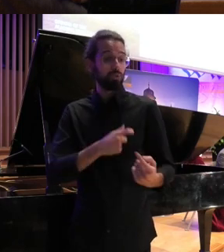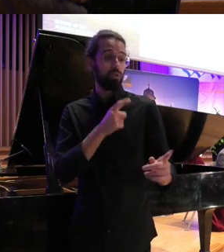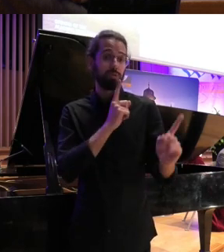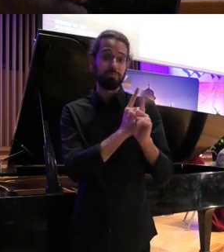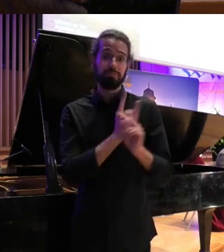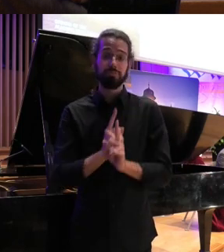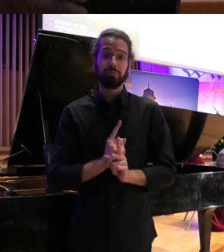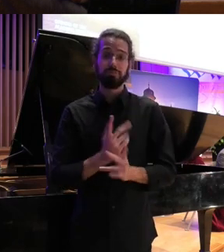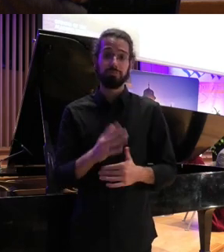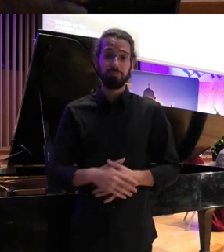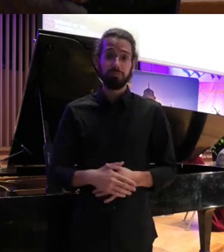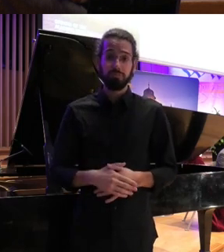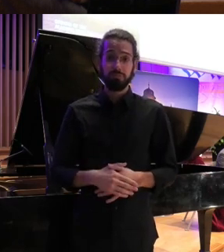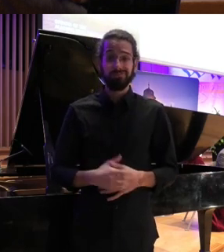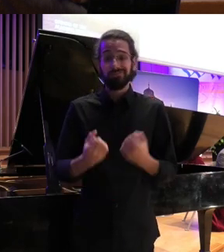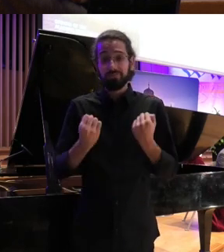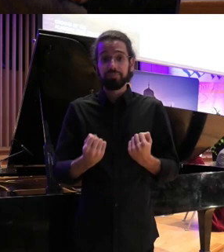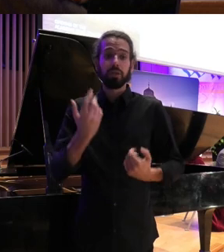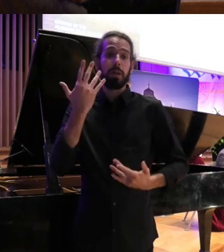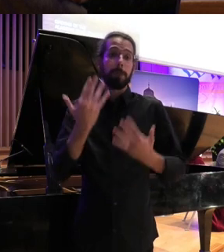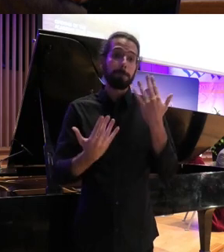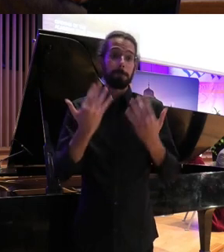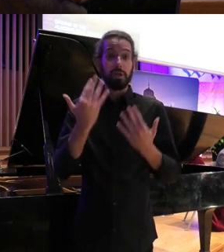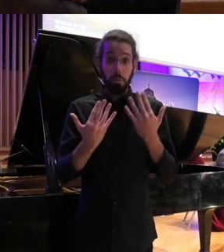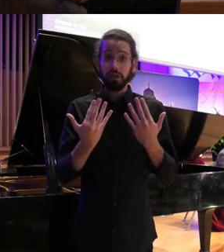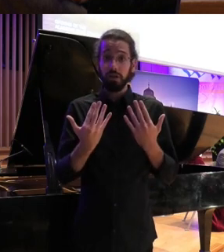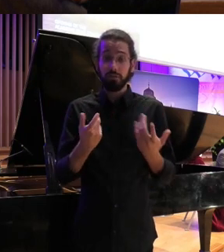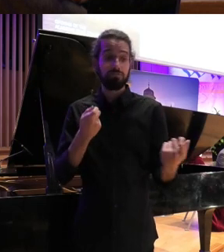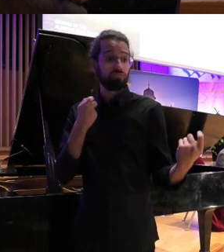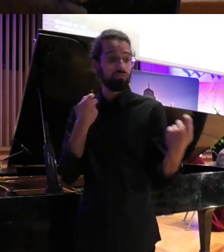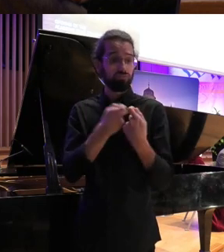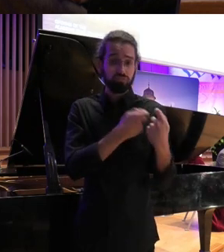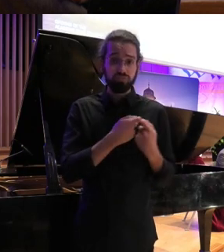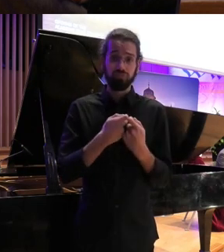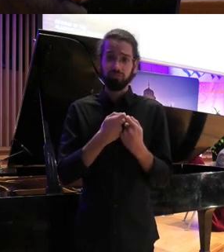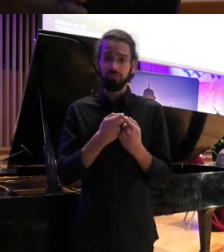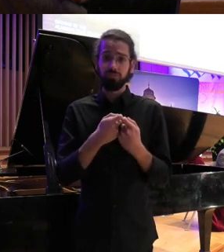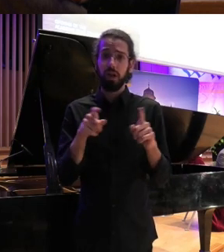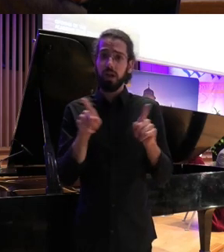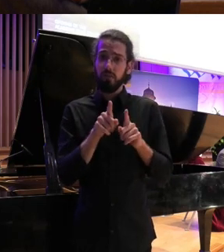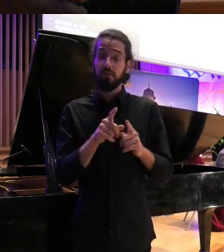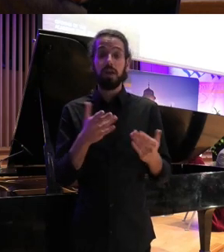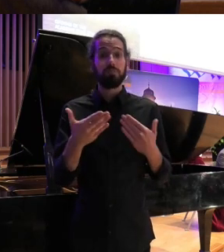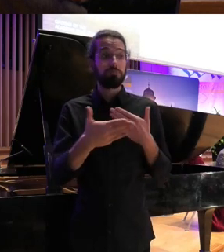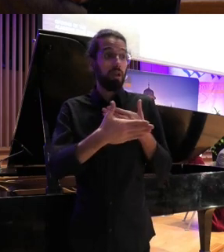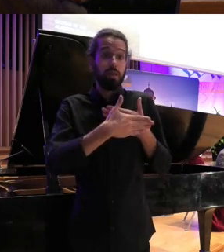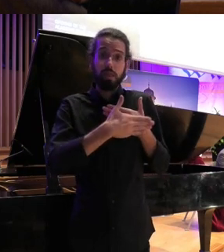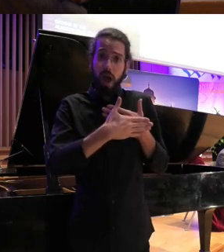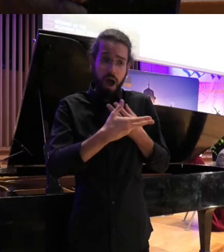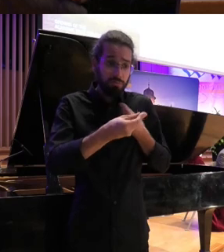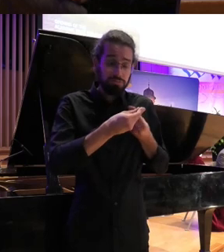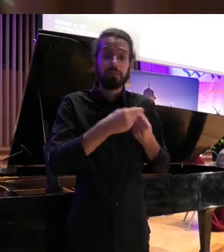in der Mathematik ist es sehr oft der Fall, dass wir viel Kontakt haben, wir betreuen sehr eng, und ich denke, das ist eines der wichtigen